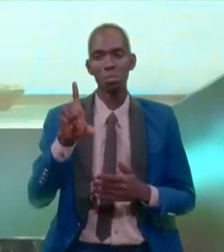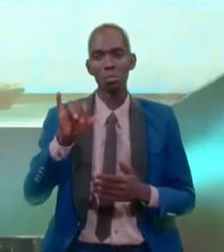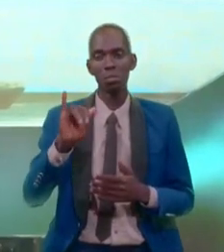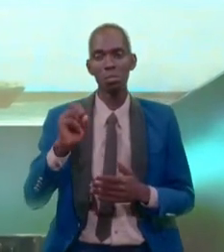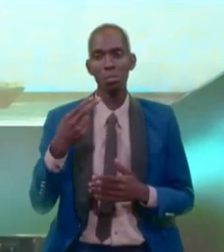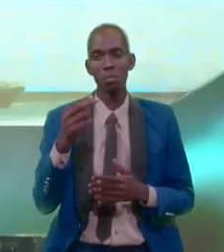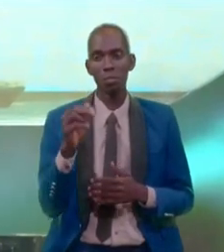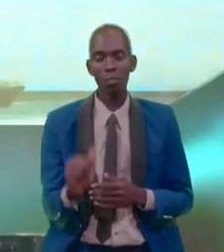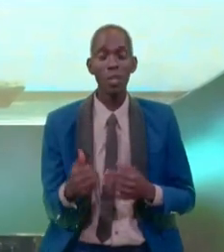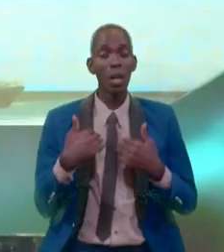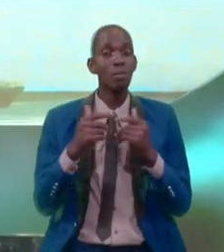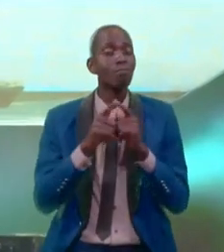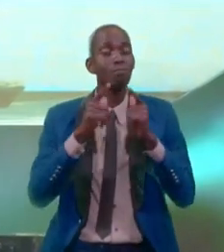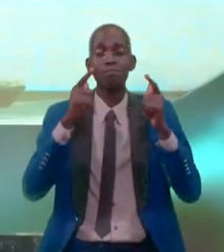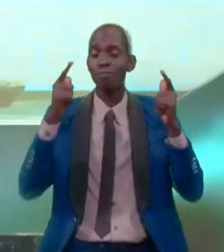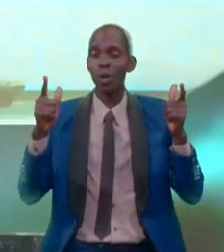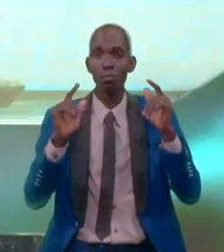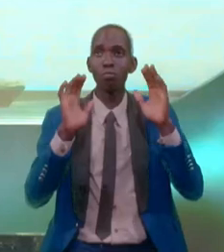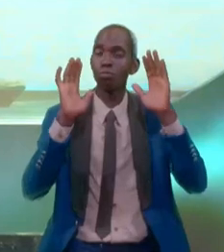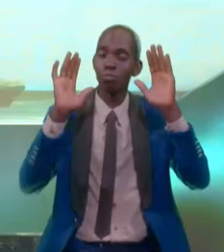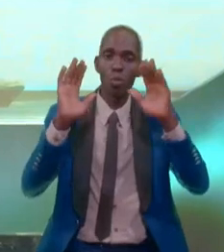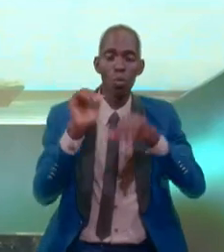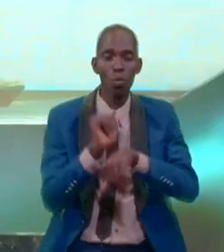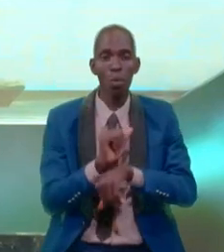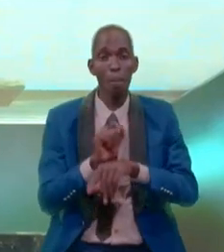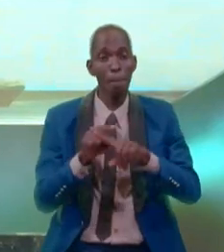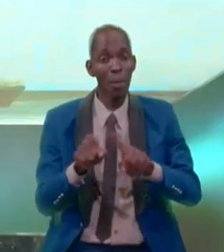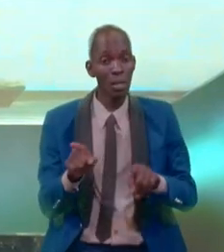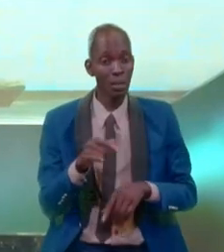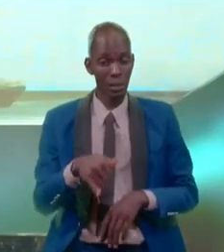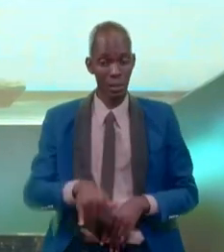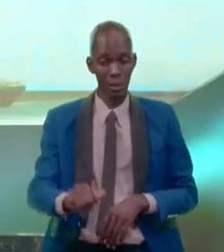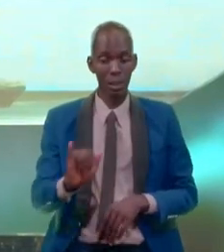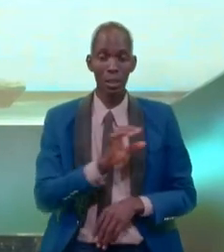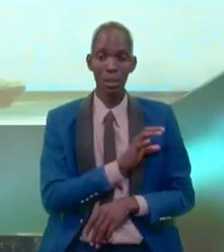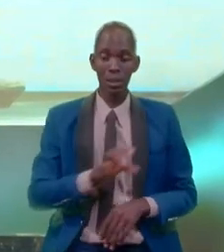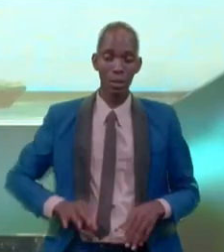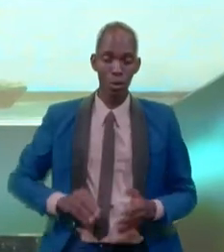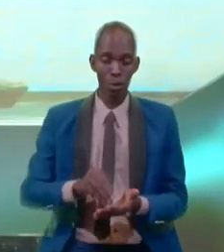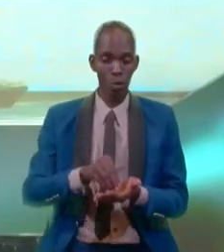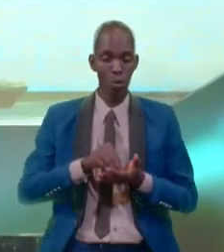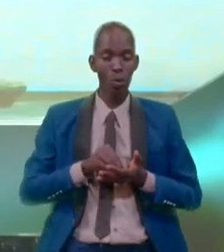grands ministères surnaturels, mais la manifestation de Christ